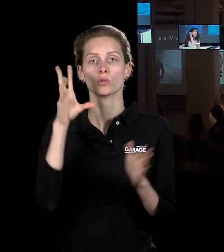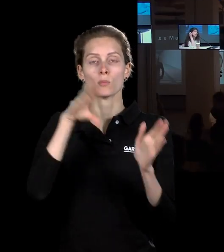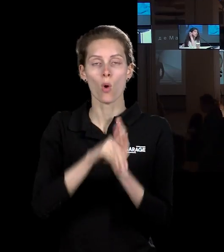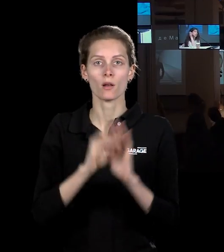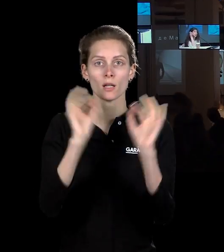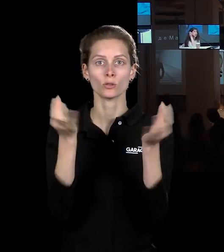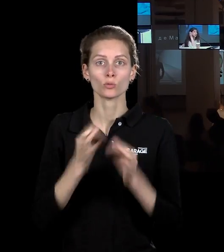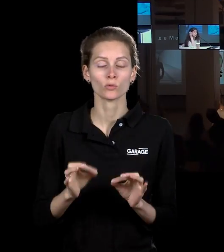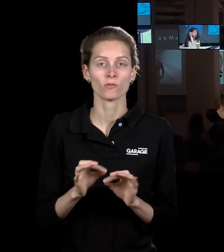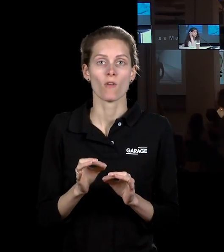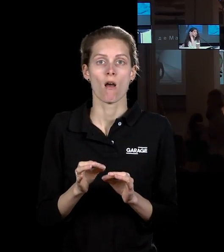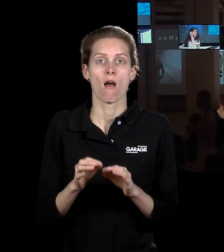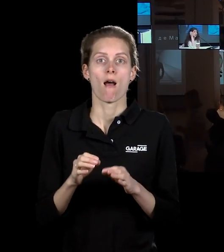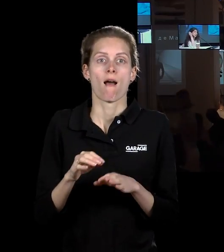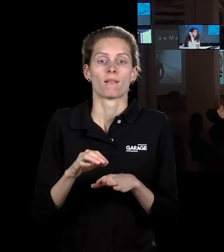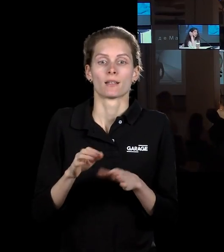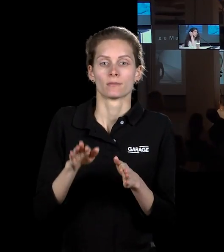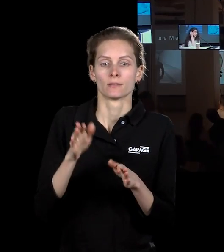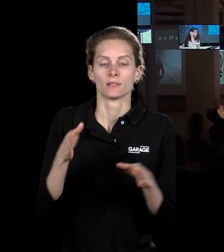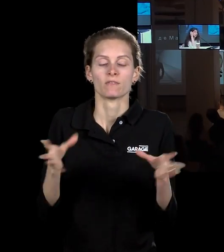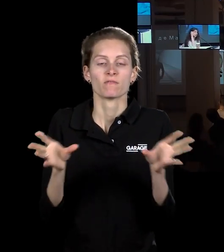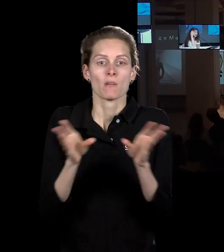идеи и ее реализации. И